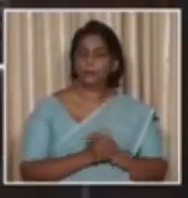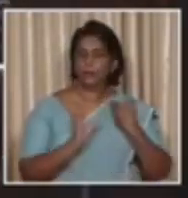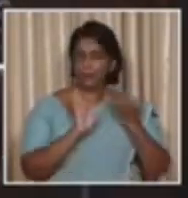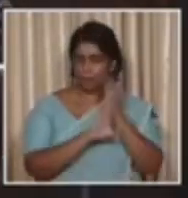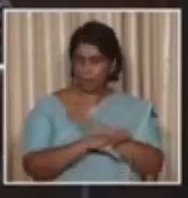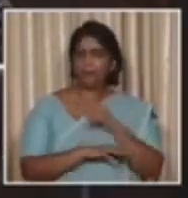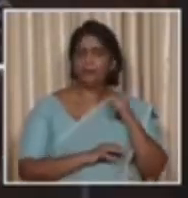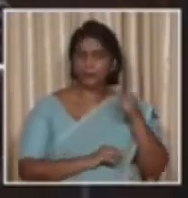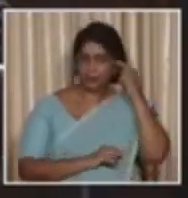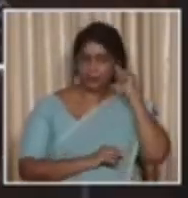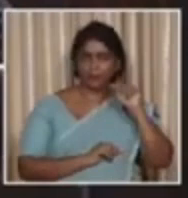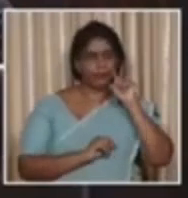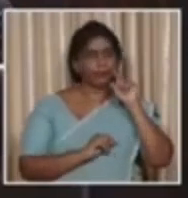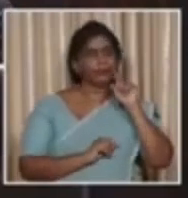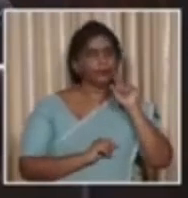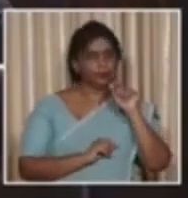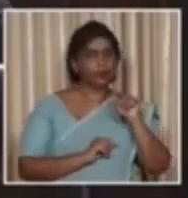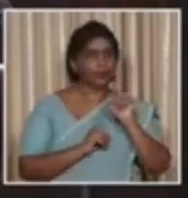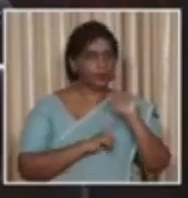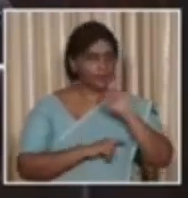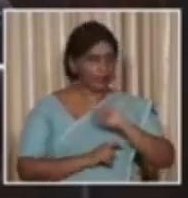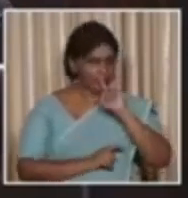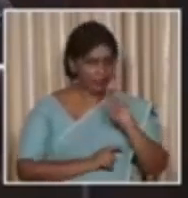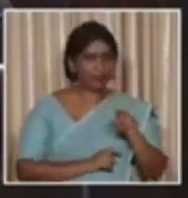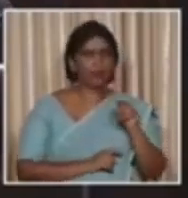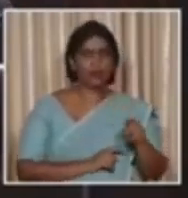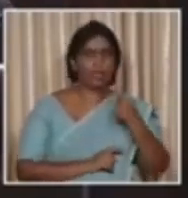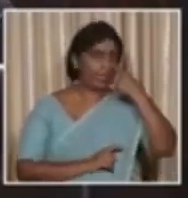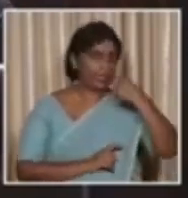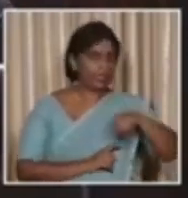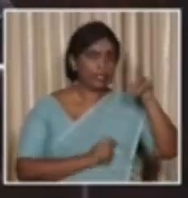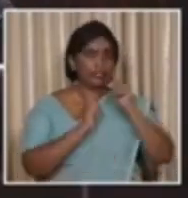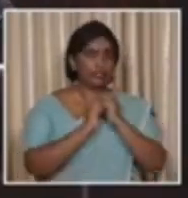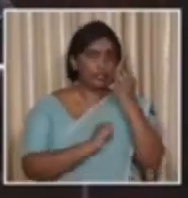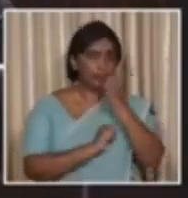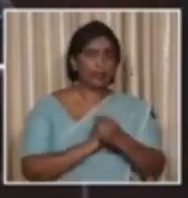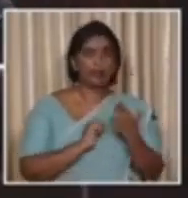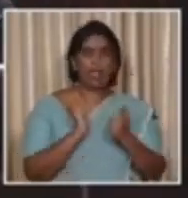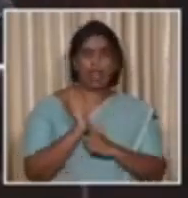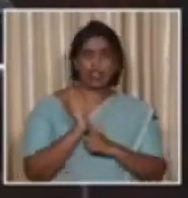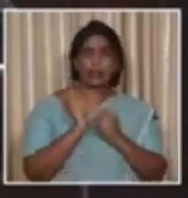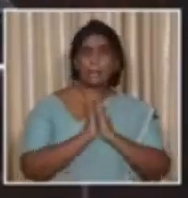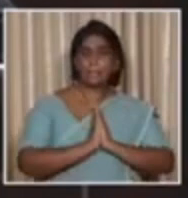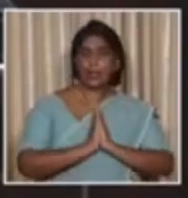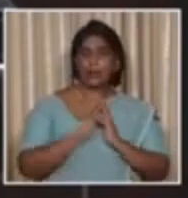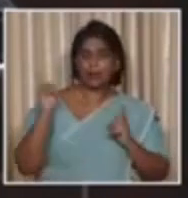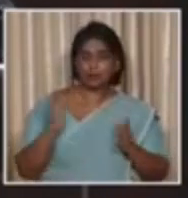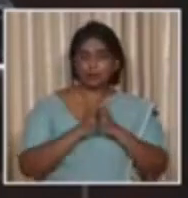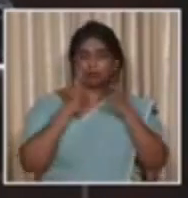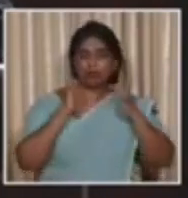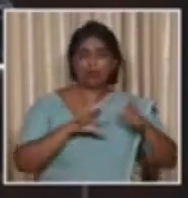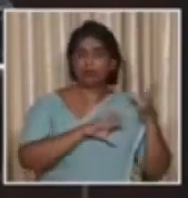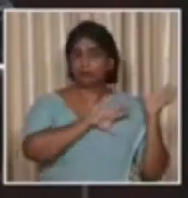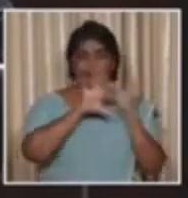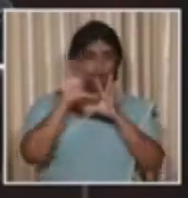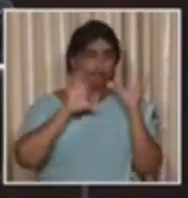දවසකත් මේ ගැන මේ සභාවට යොමු කරා. තායිලන්තයේ රැකියා දෙනවා කියලා ලාඕස් සහ මියන්මාර් වලට විශාල ළමයින්